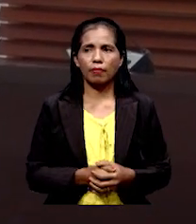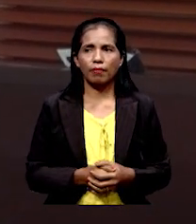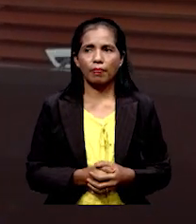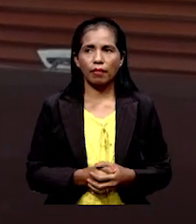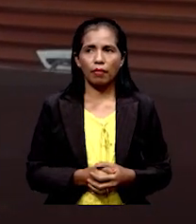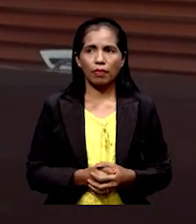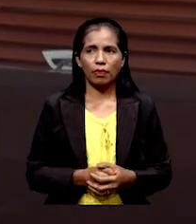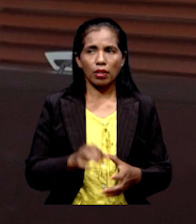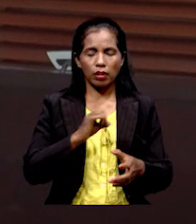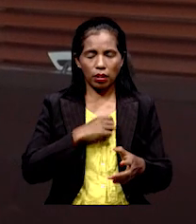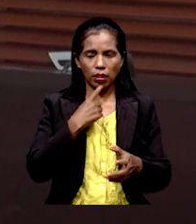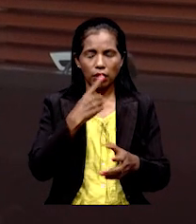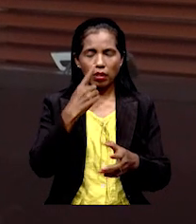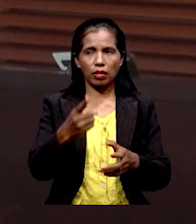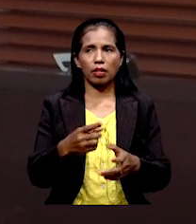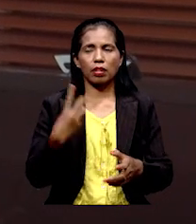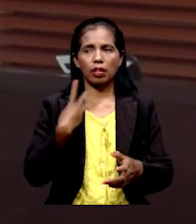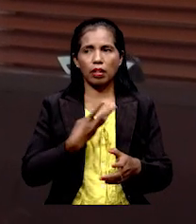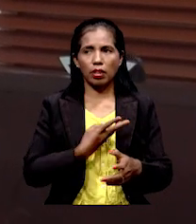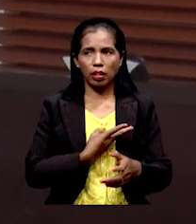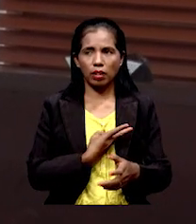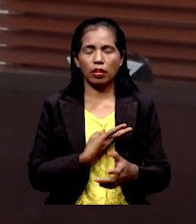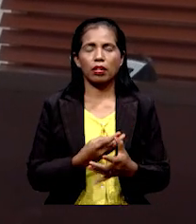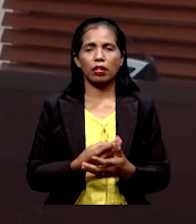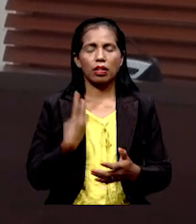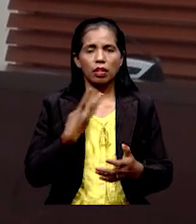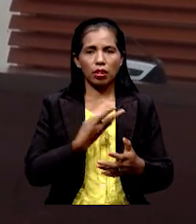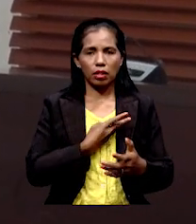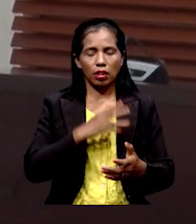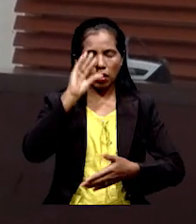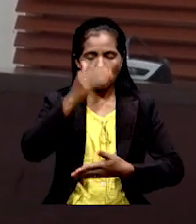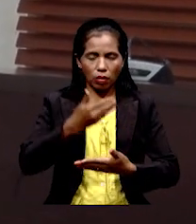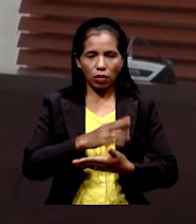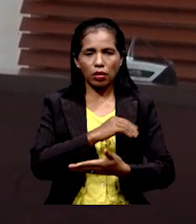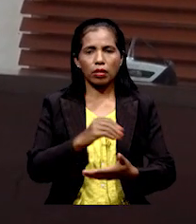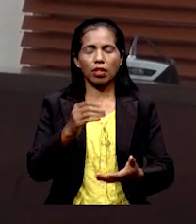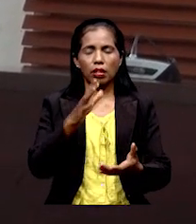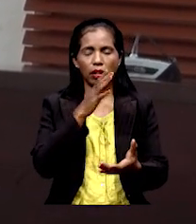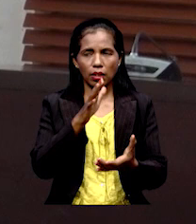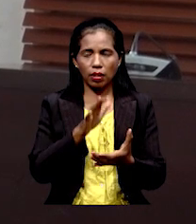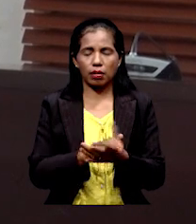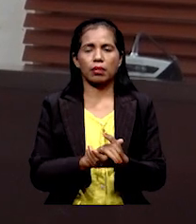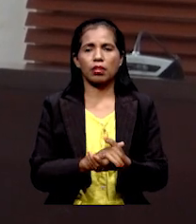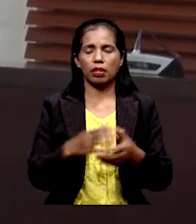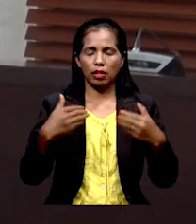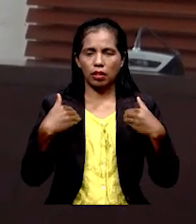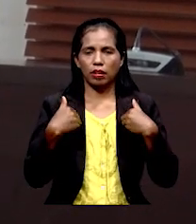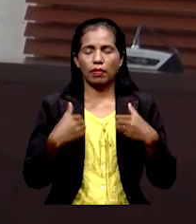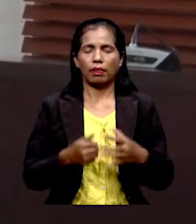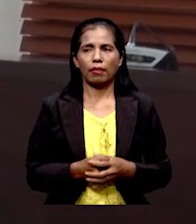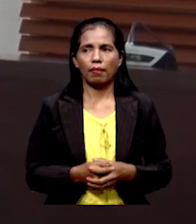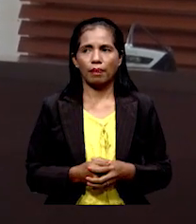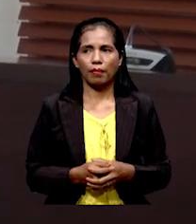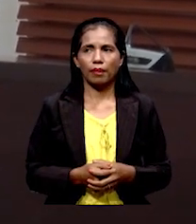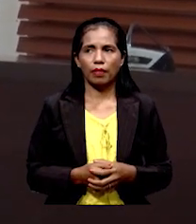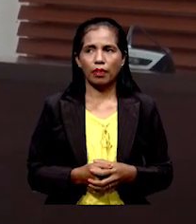saya sama punya dari timur di kari Italia, kuat karena sebenarnya sih ada pilihan sih apa yang lewat kari atau